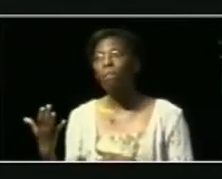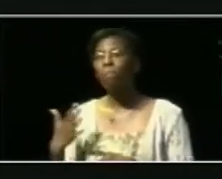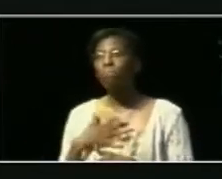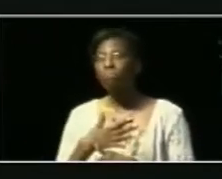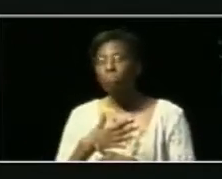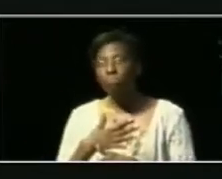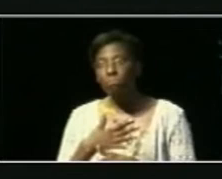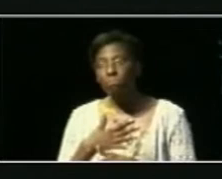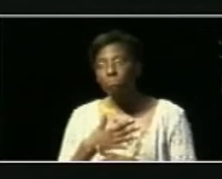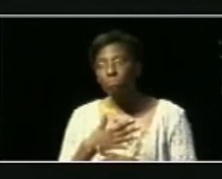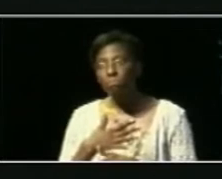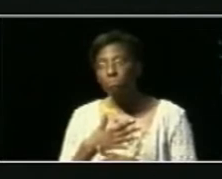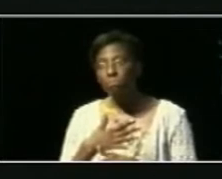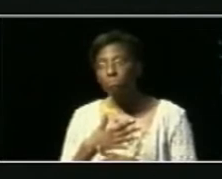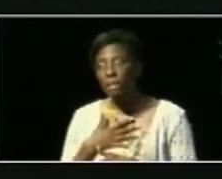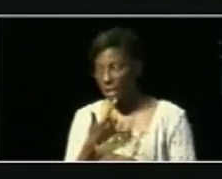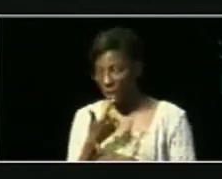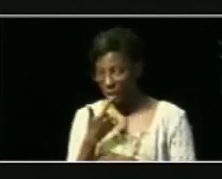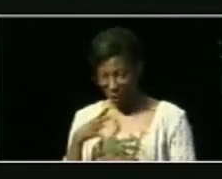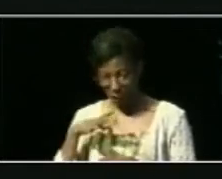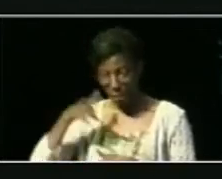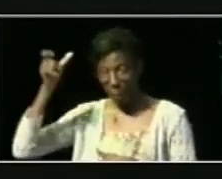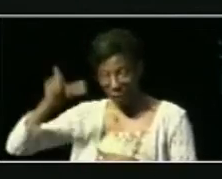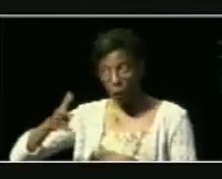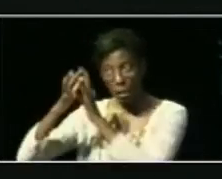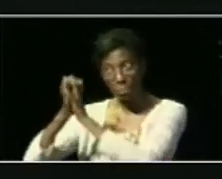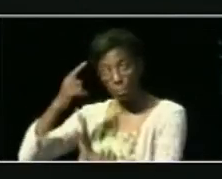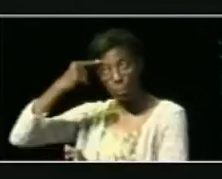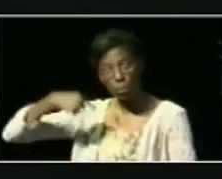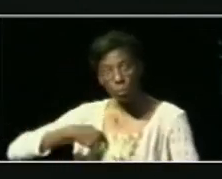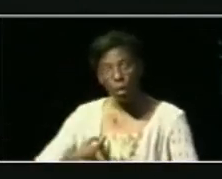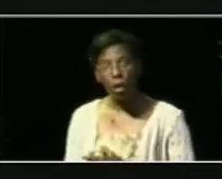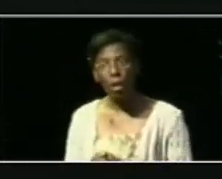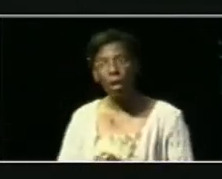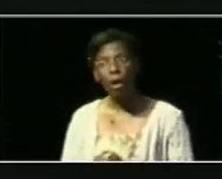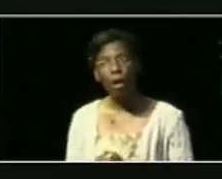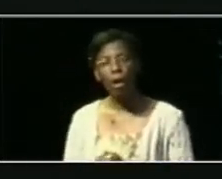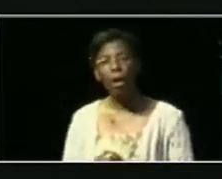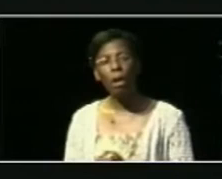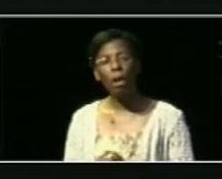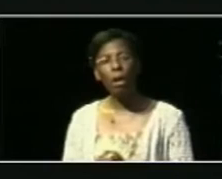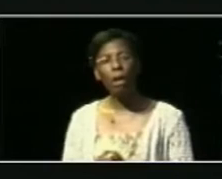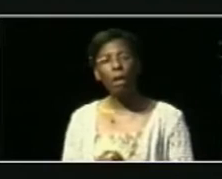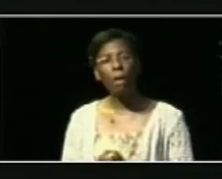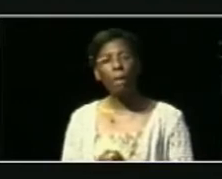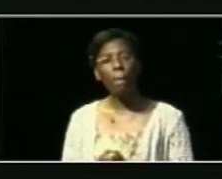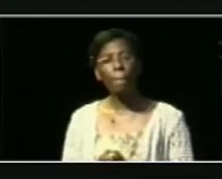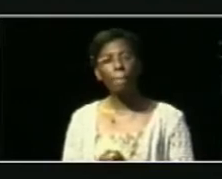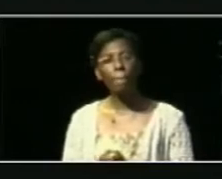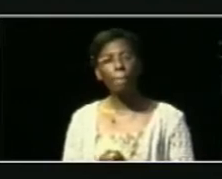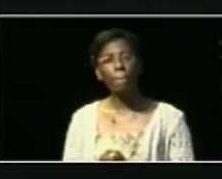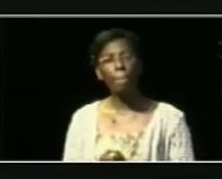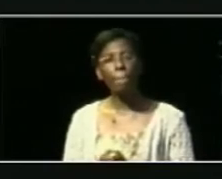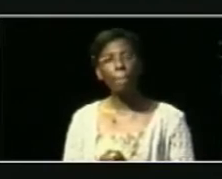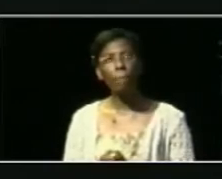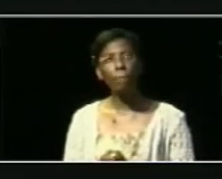someone is praying for me. C'est qu'il y a quelqu'un qui prie pour moi. I know that you are touched when people tell you, "I'm praying